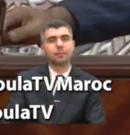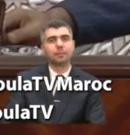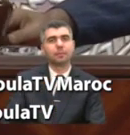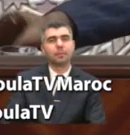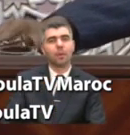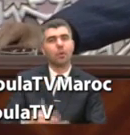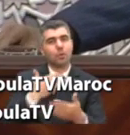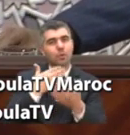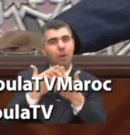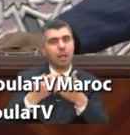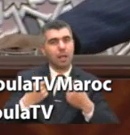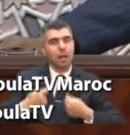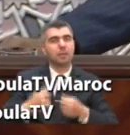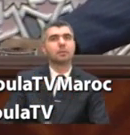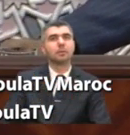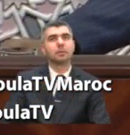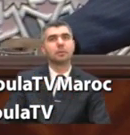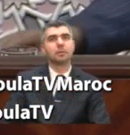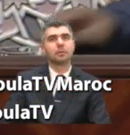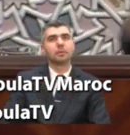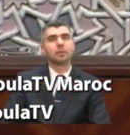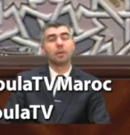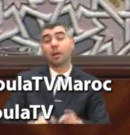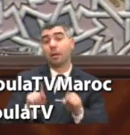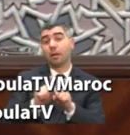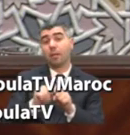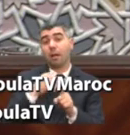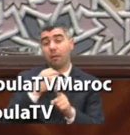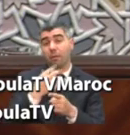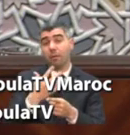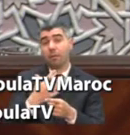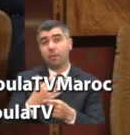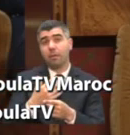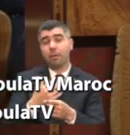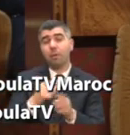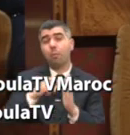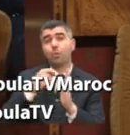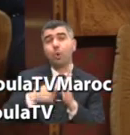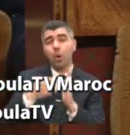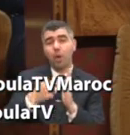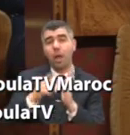شكرا السيد الرئيس. بالضبط السيد الوزير، انا كنت كنتكلم على المشروع ديال القانون